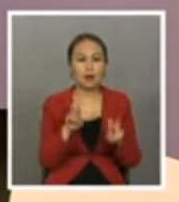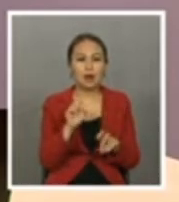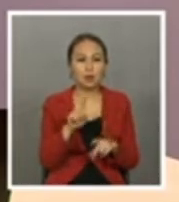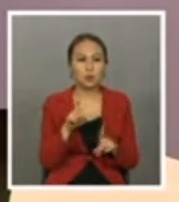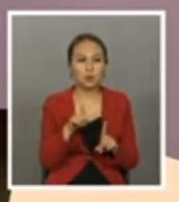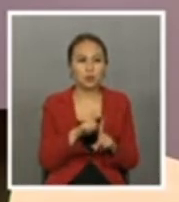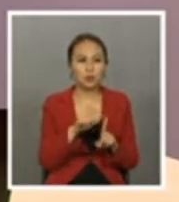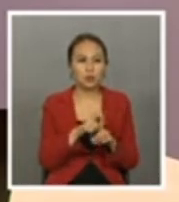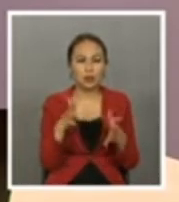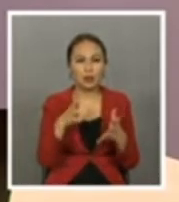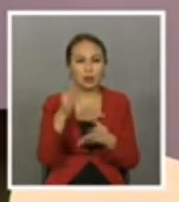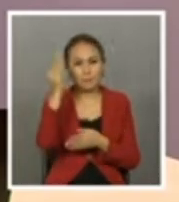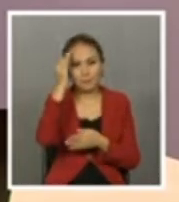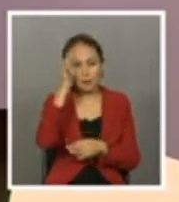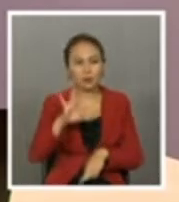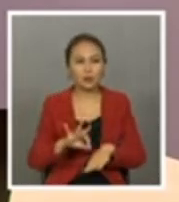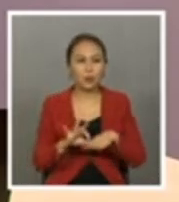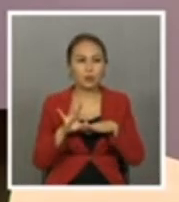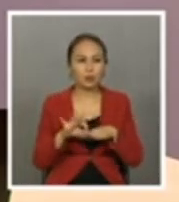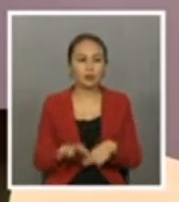қандай мағынада қолданылған?